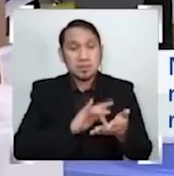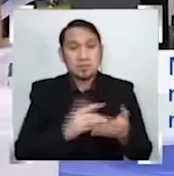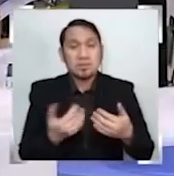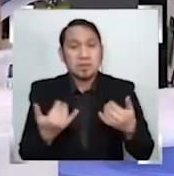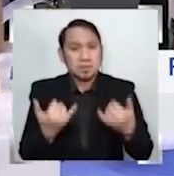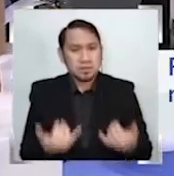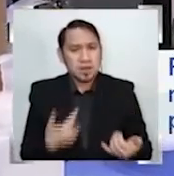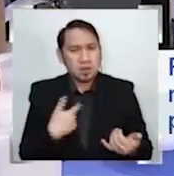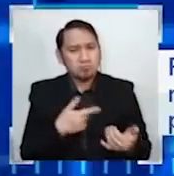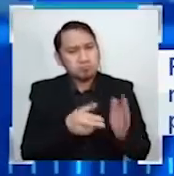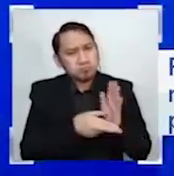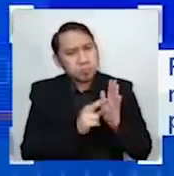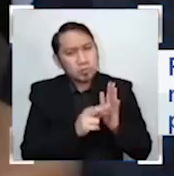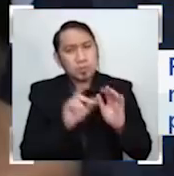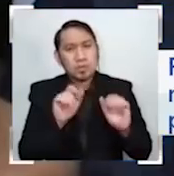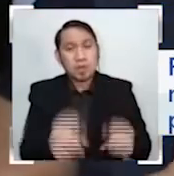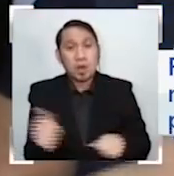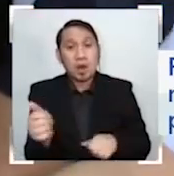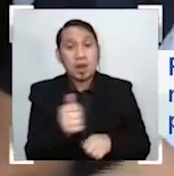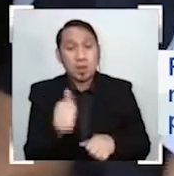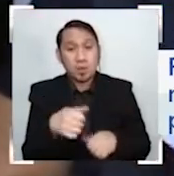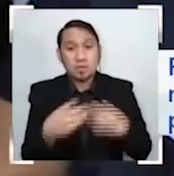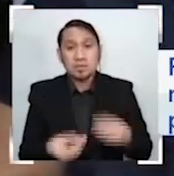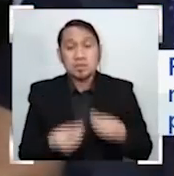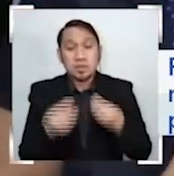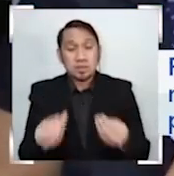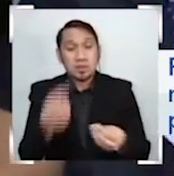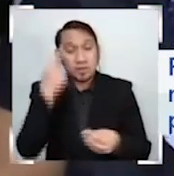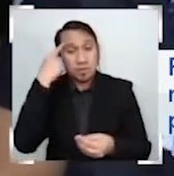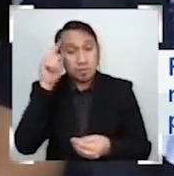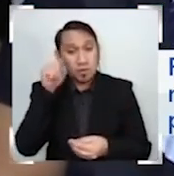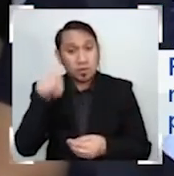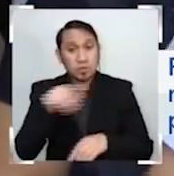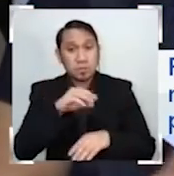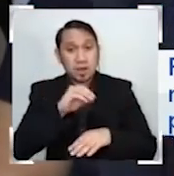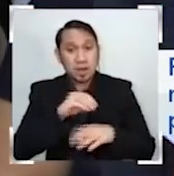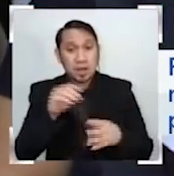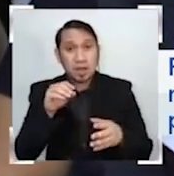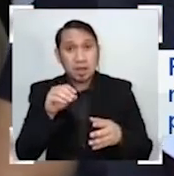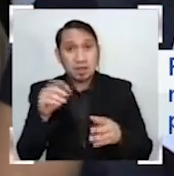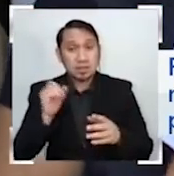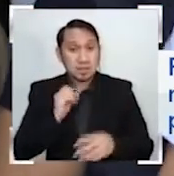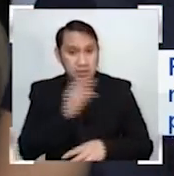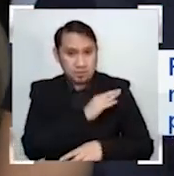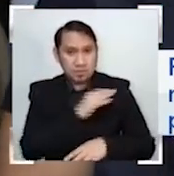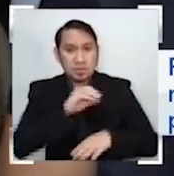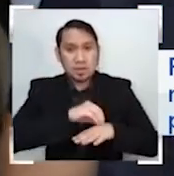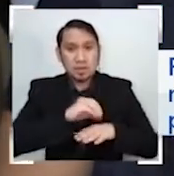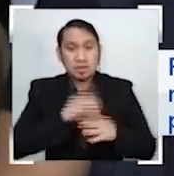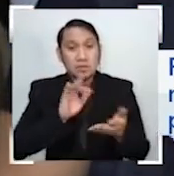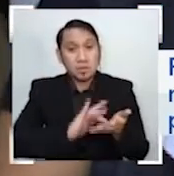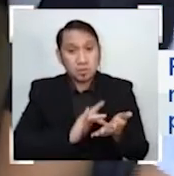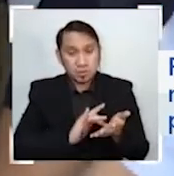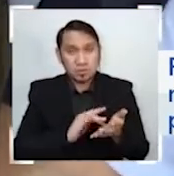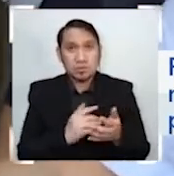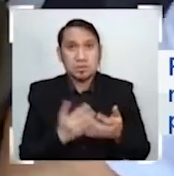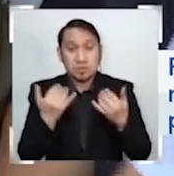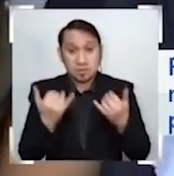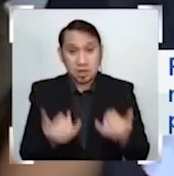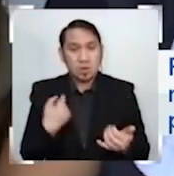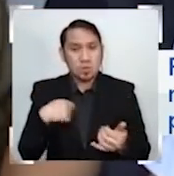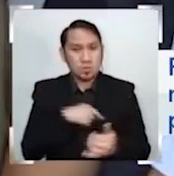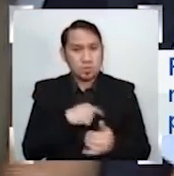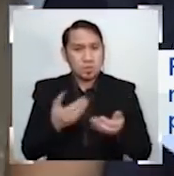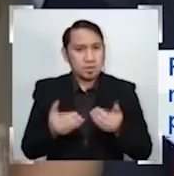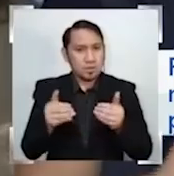pharmacists na mga butikang lalahok. Sa ngayon, voluntary yun, kaya nagpapasalamat tayo sa kanila. Pero ipupush natin kasi lalo na kung gagawin na natin